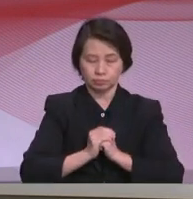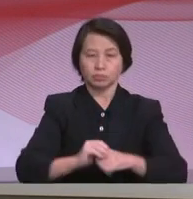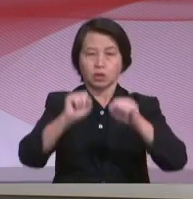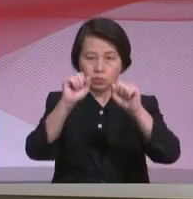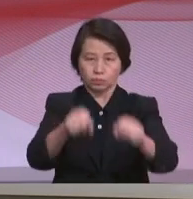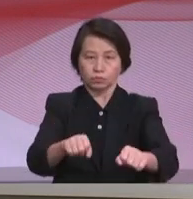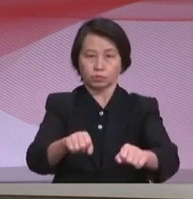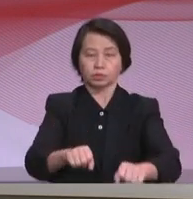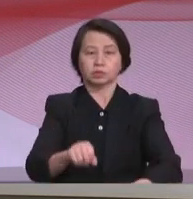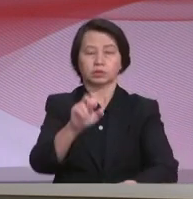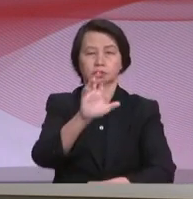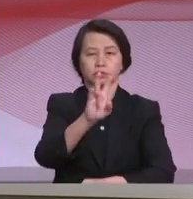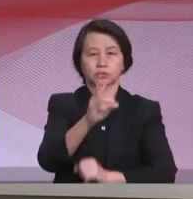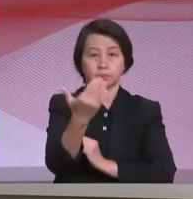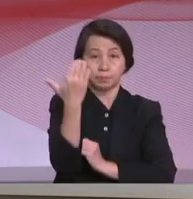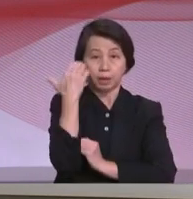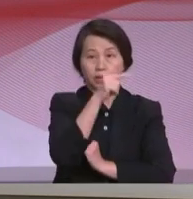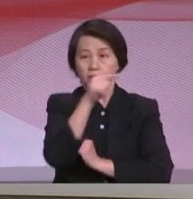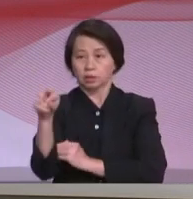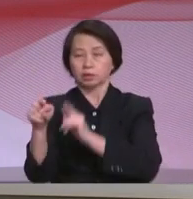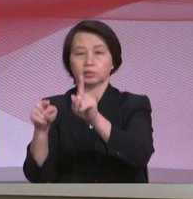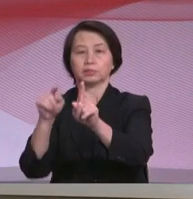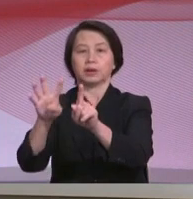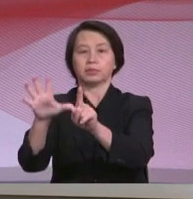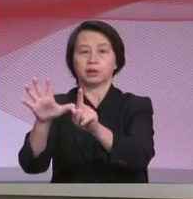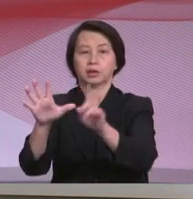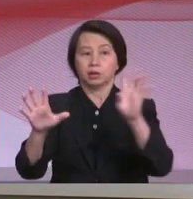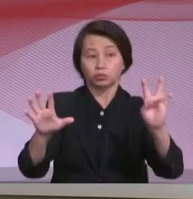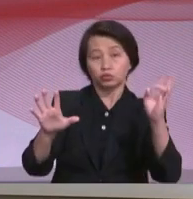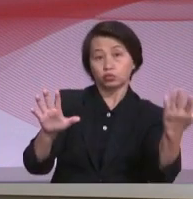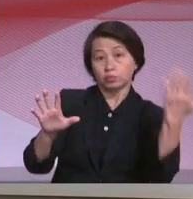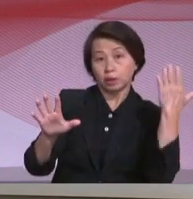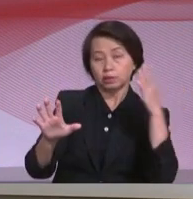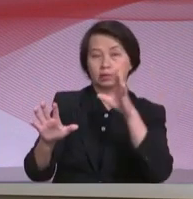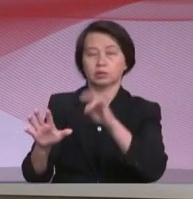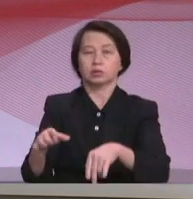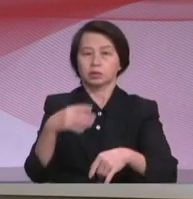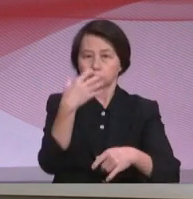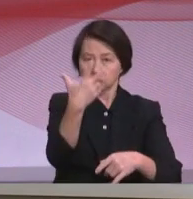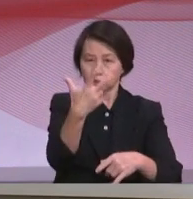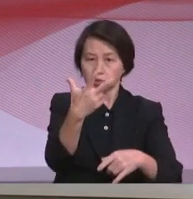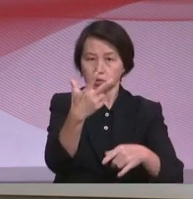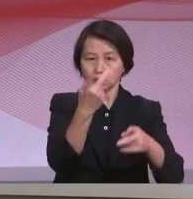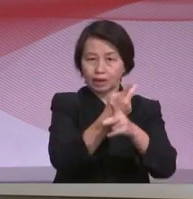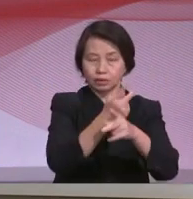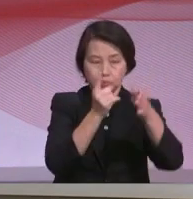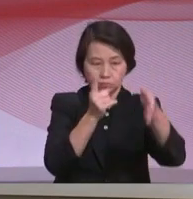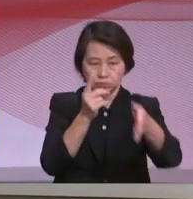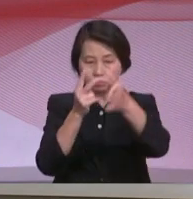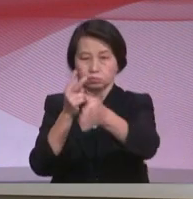dibenarkan bermula 7 pagi hingga 1.45 petang dengan pembahagian 3 sesi saja. Seperti tadi